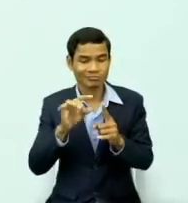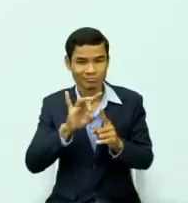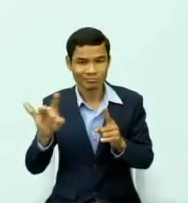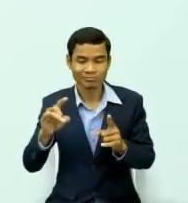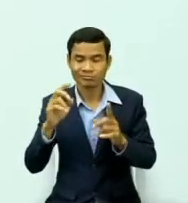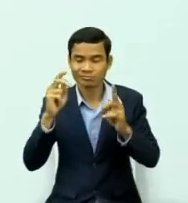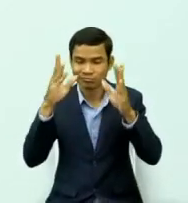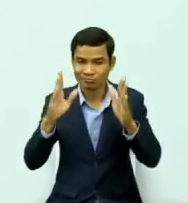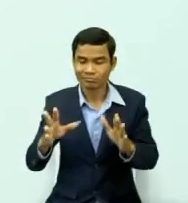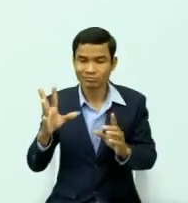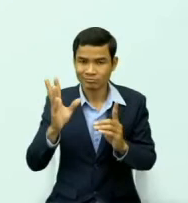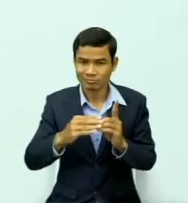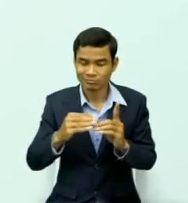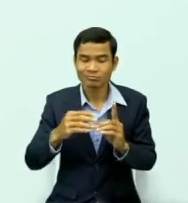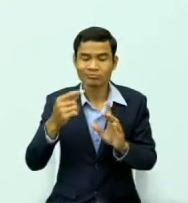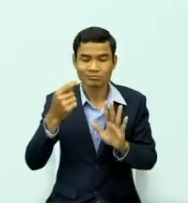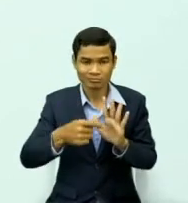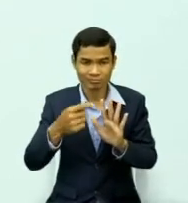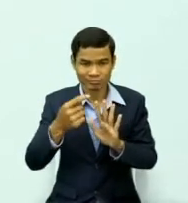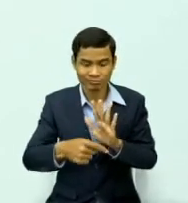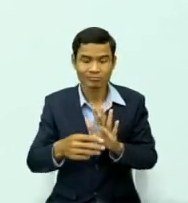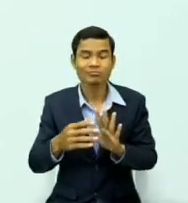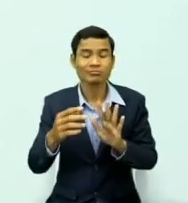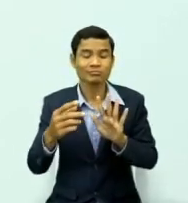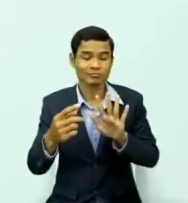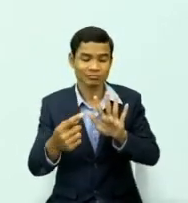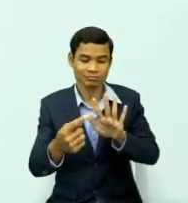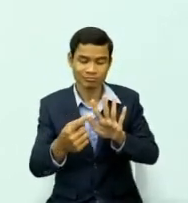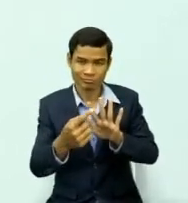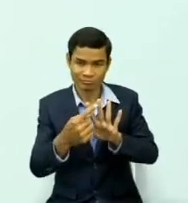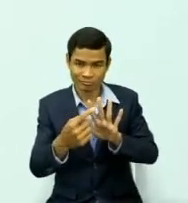group xong chì mùi nắng sắc ở chà ta sắc ở